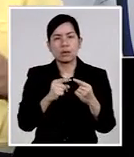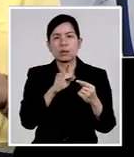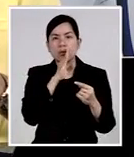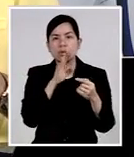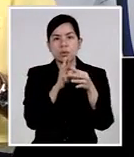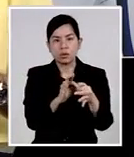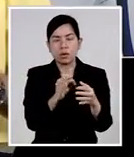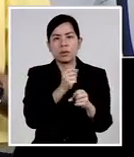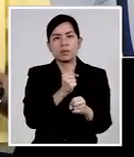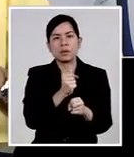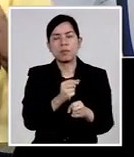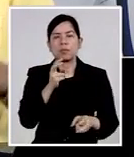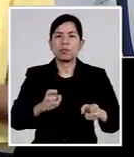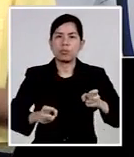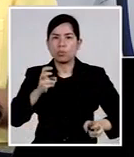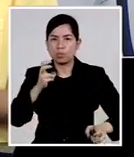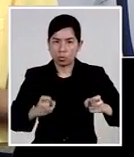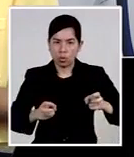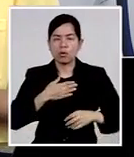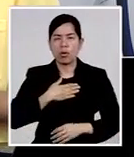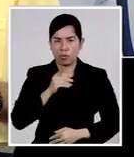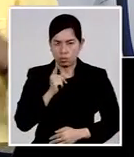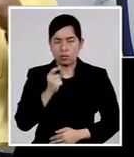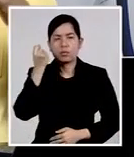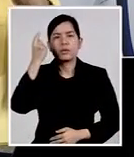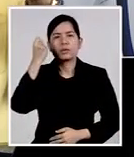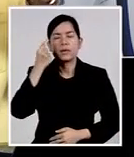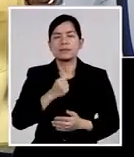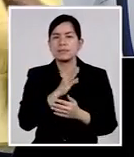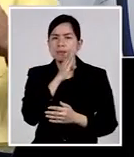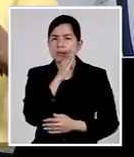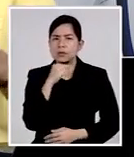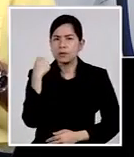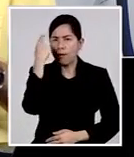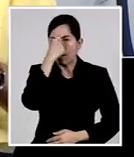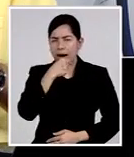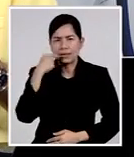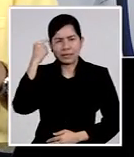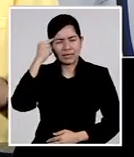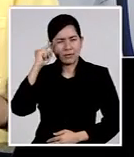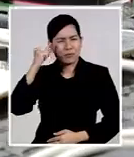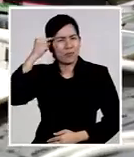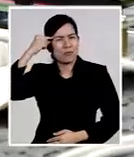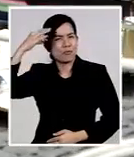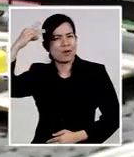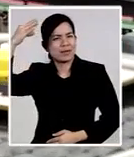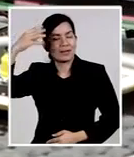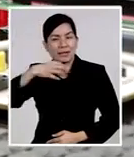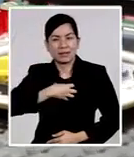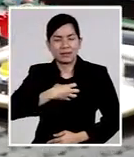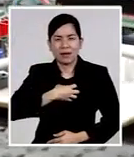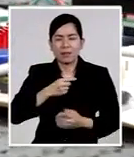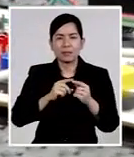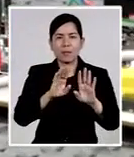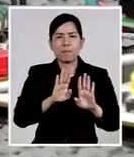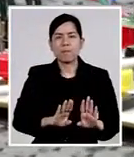ดิษฐ์หุ่นยนต์ทั้งหลายนะฮะต้องเข้าใจเรื่องนี้นะครับใครจินตนาการเก่งใครสร้างอะไรครับค